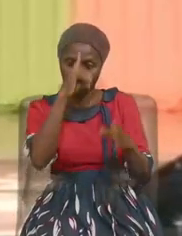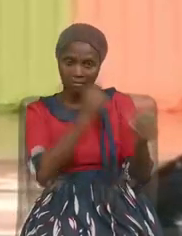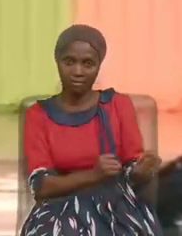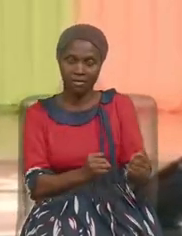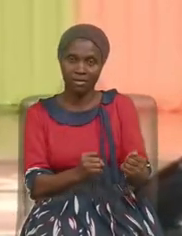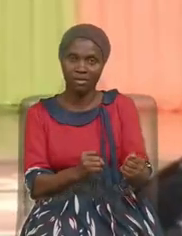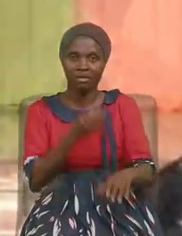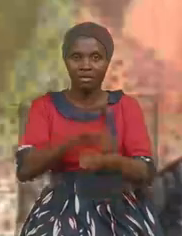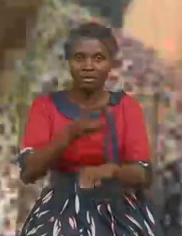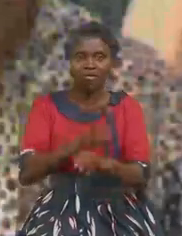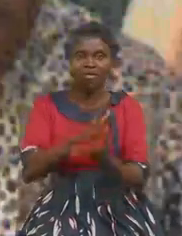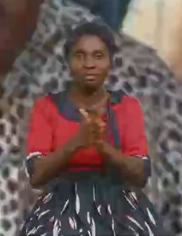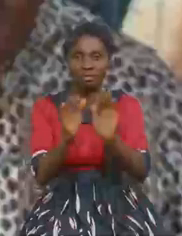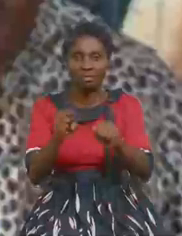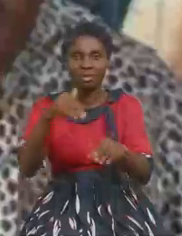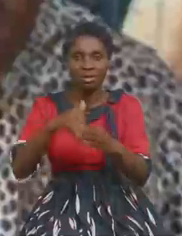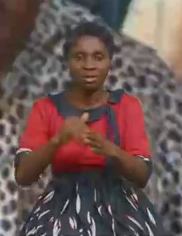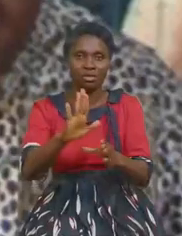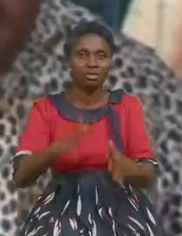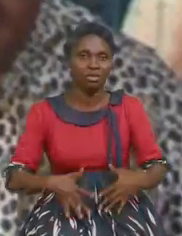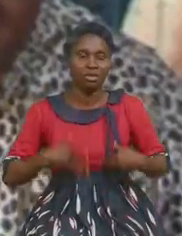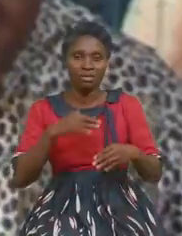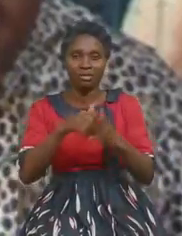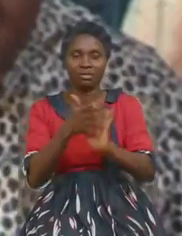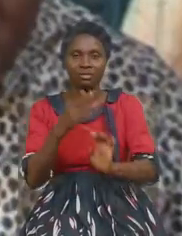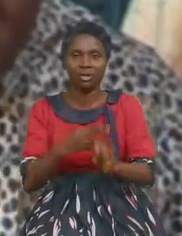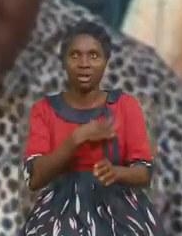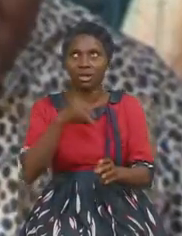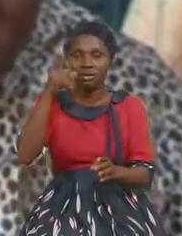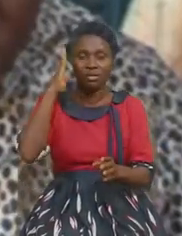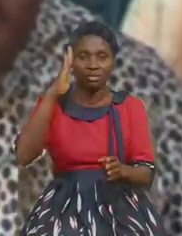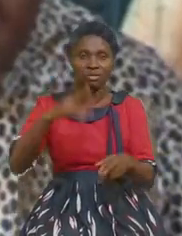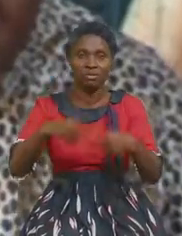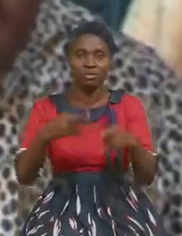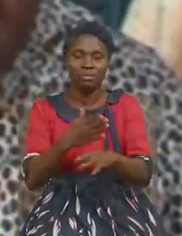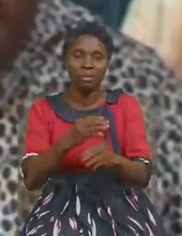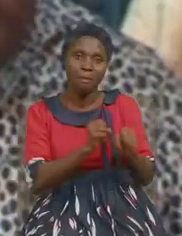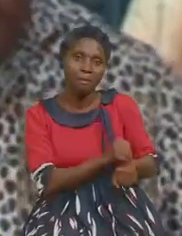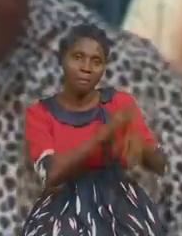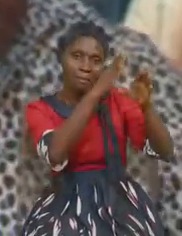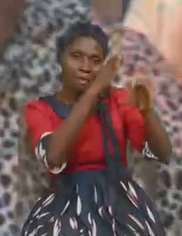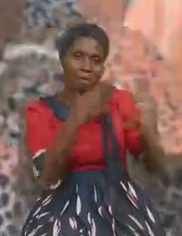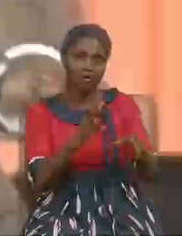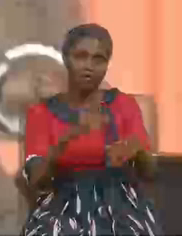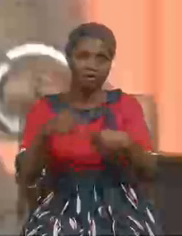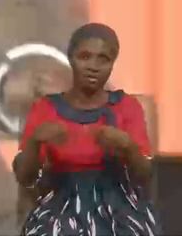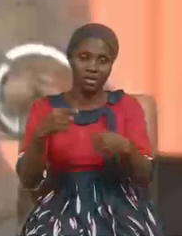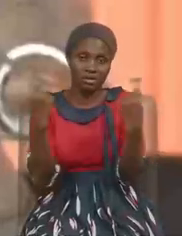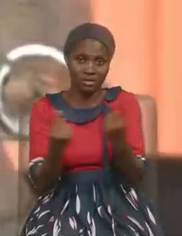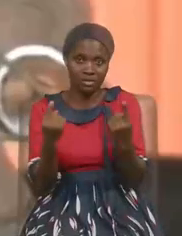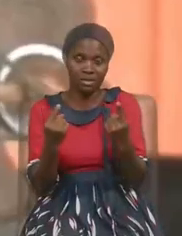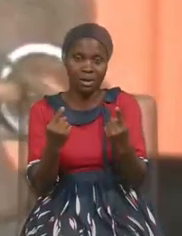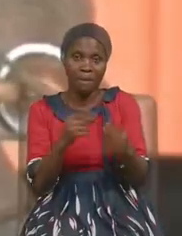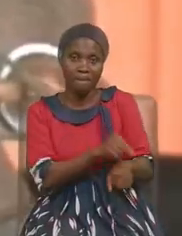deviendront possibles dans ta vie. Et il va balayer les montagnes du péché, les montagnes de la